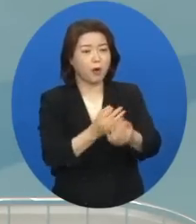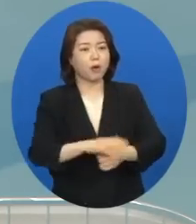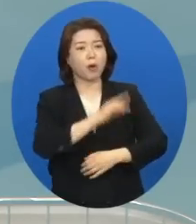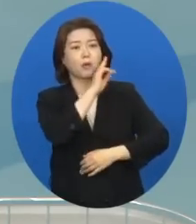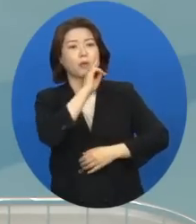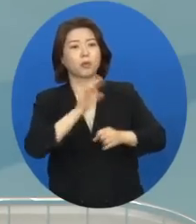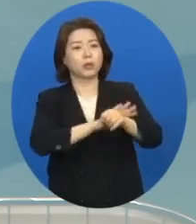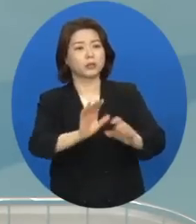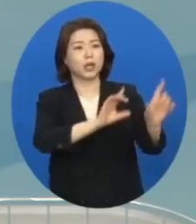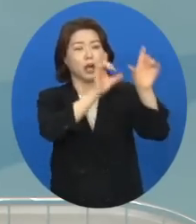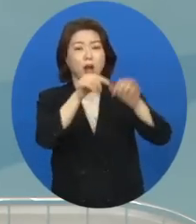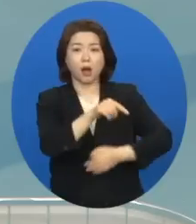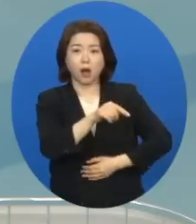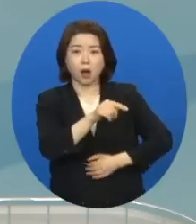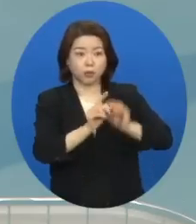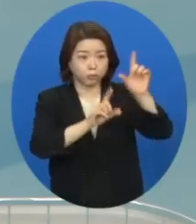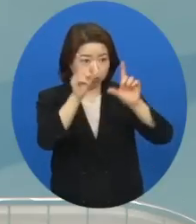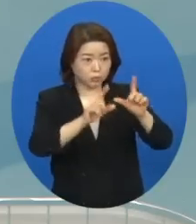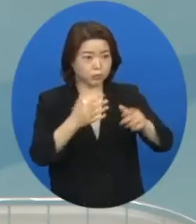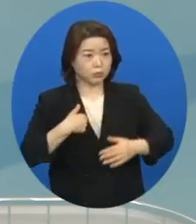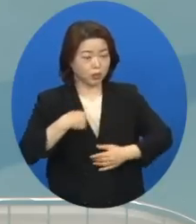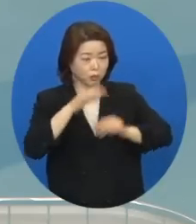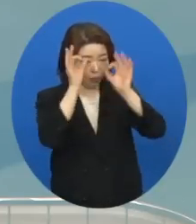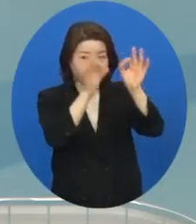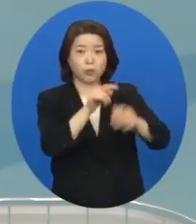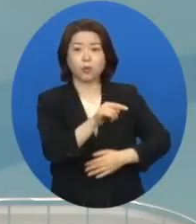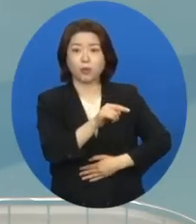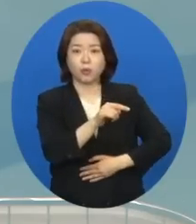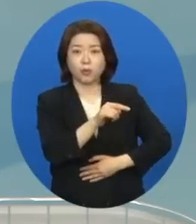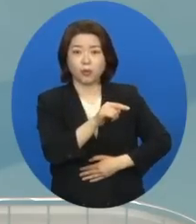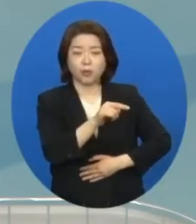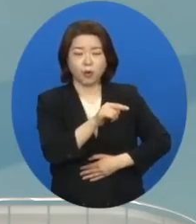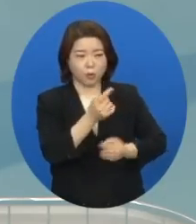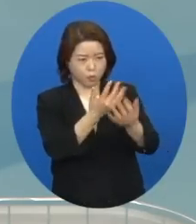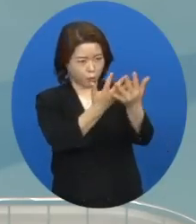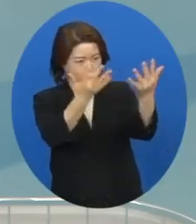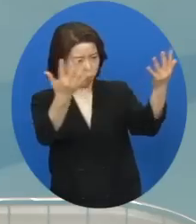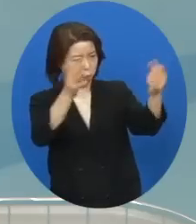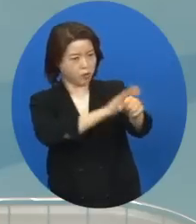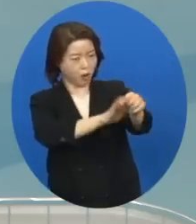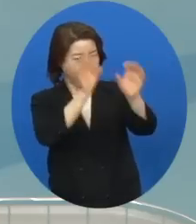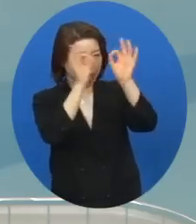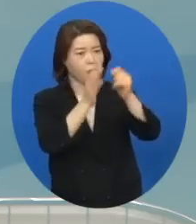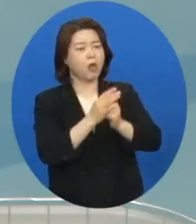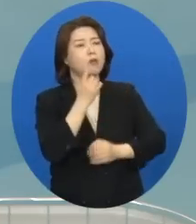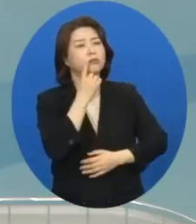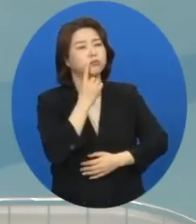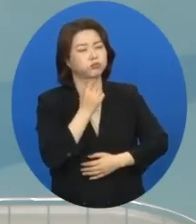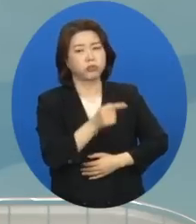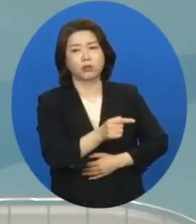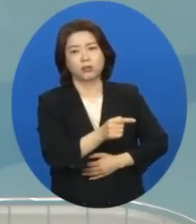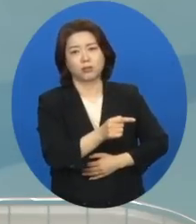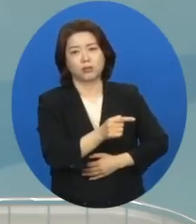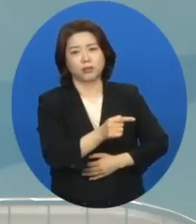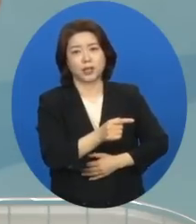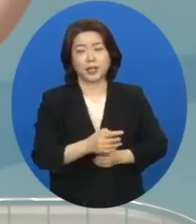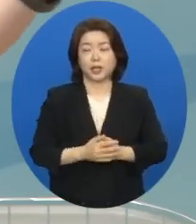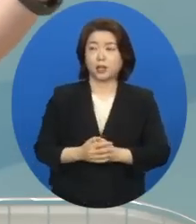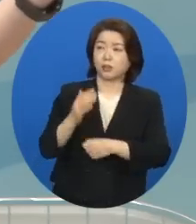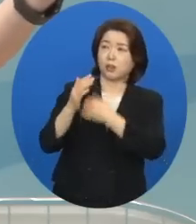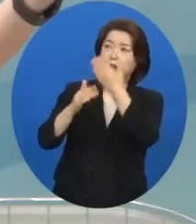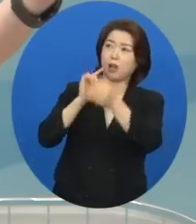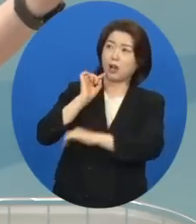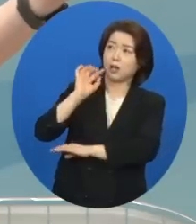살고 그건 내 눈에도 훤히 보여요. 부럽기도 하고.